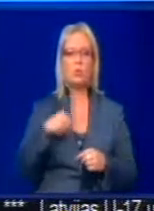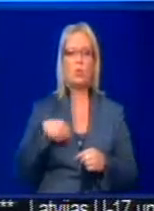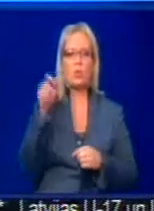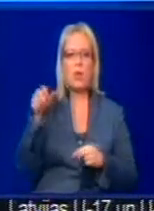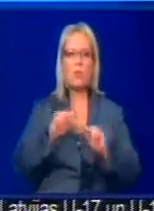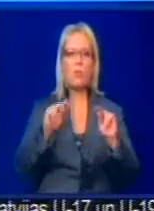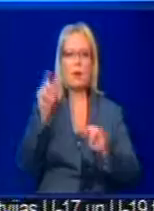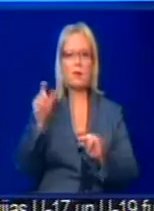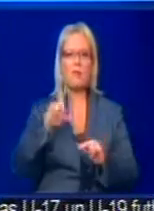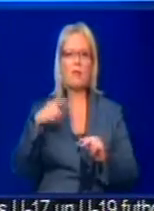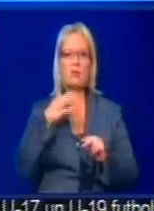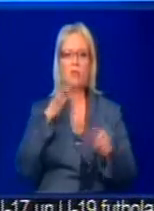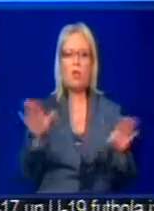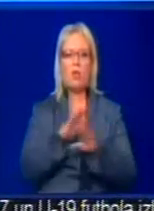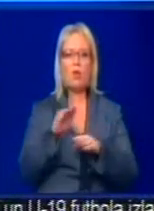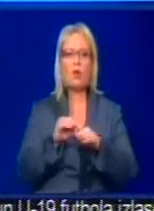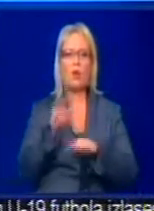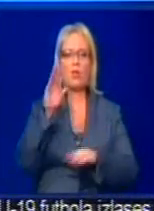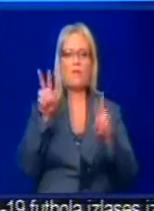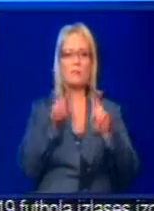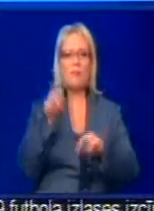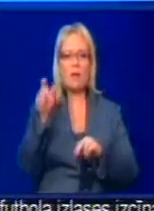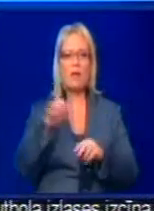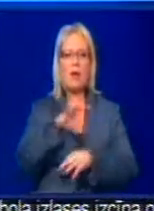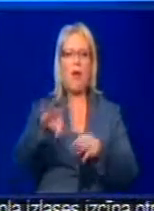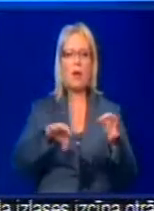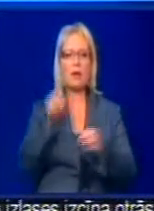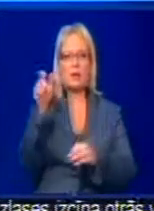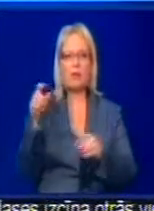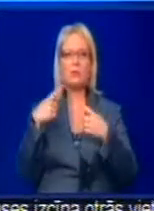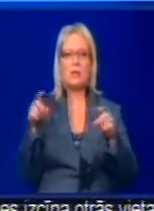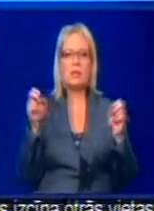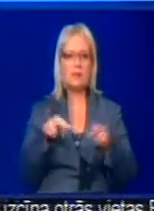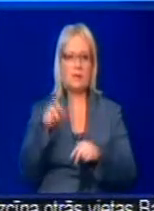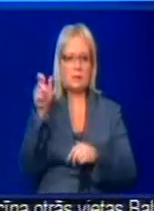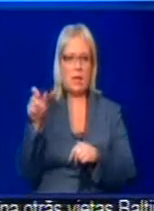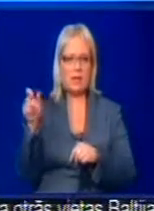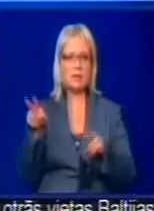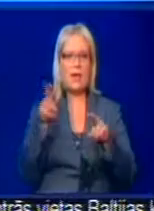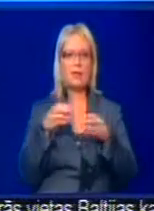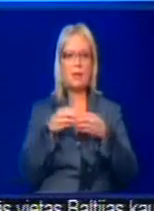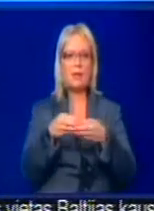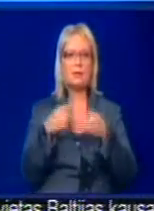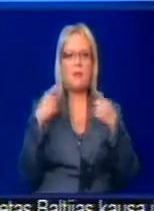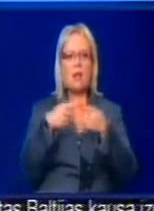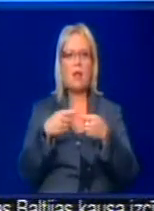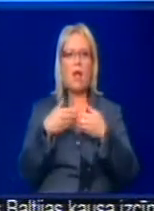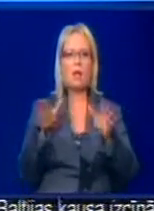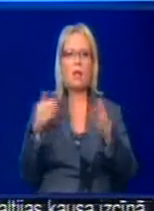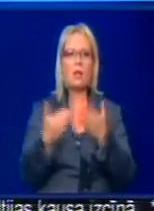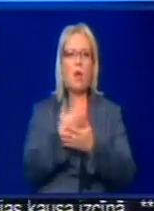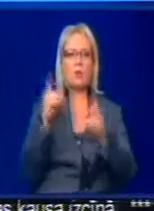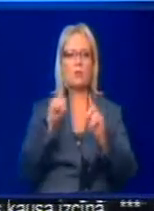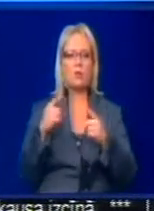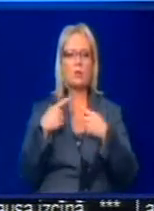pasniedzēji, latviešu folkloras krātuves pētnieki, ainava arhitekti un citi speciālisti. Ekspedīcijas mērķis – atklāt jaunas lietas